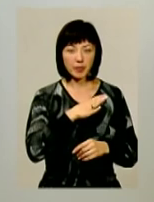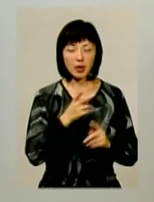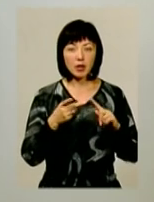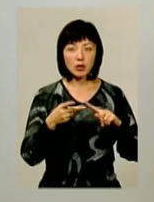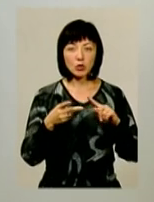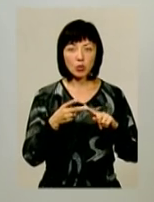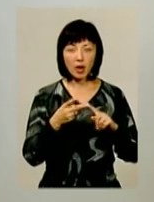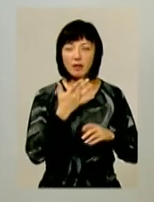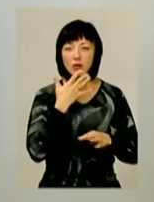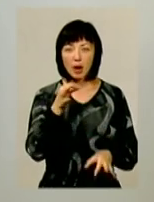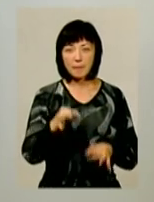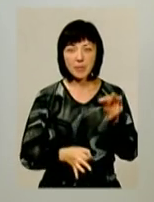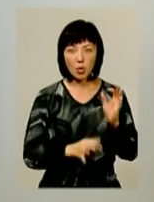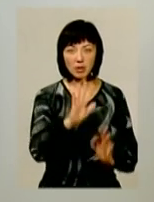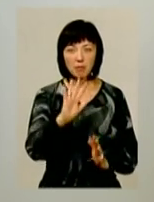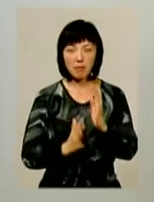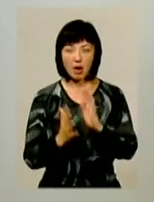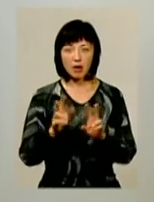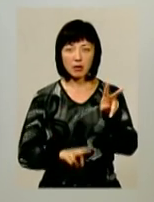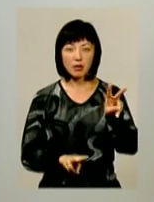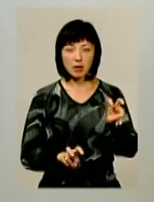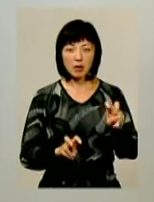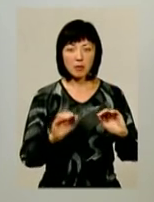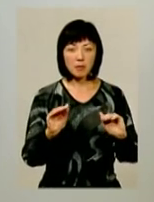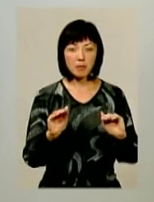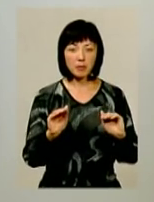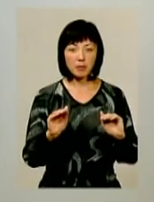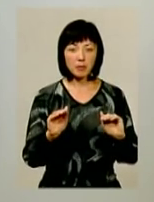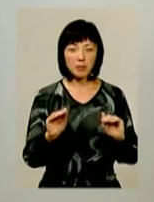другий національний природний парк – це